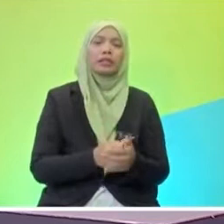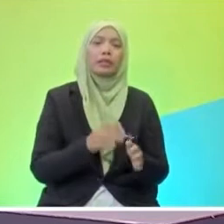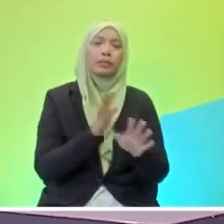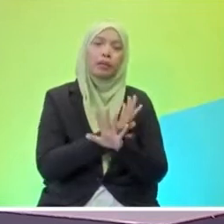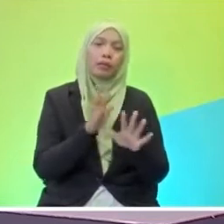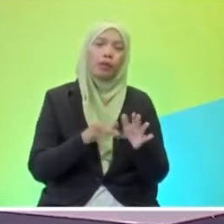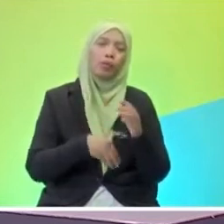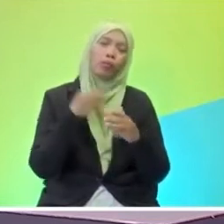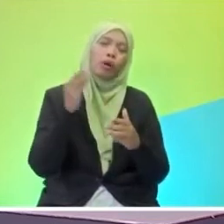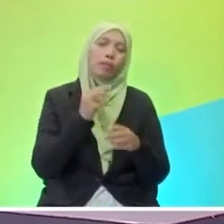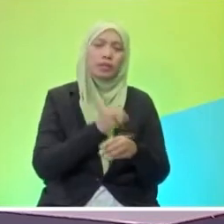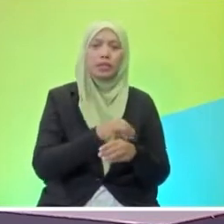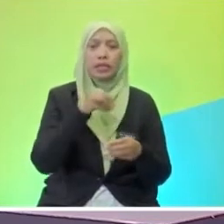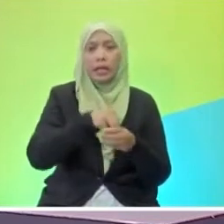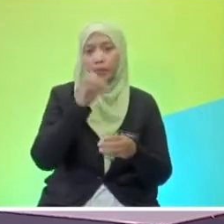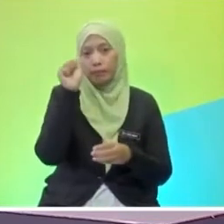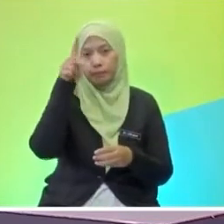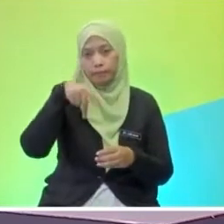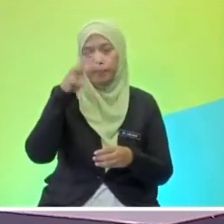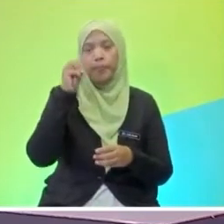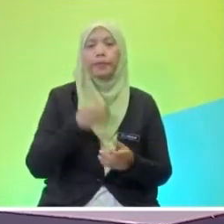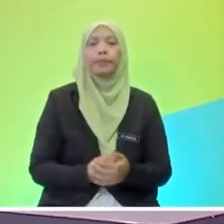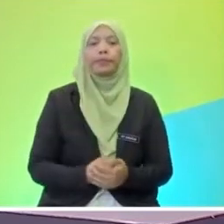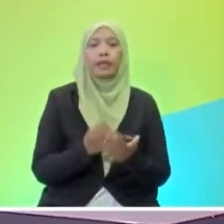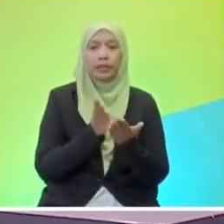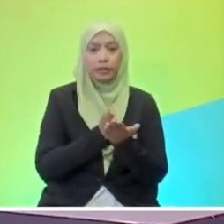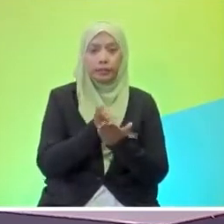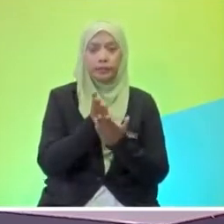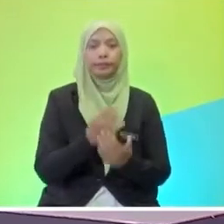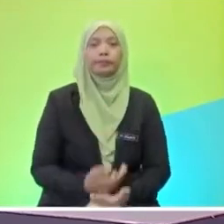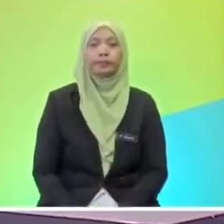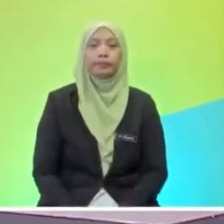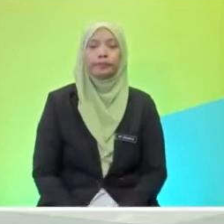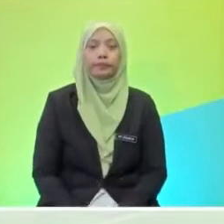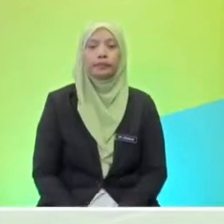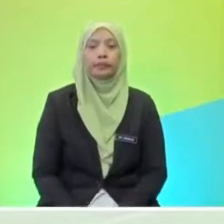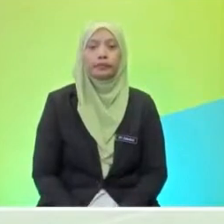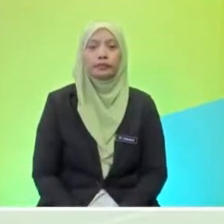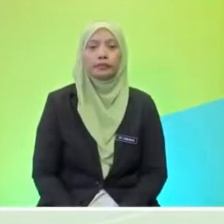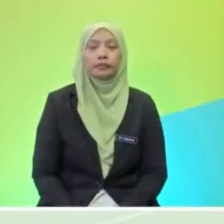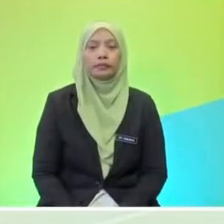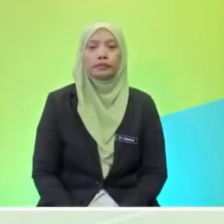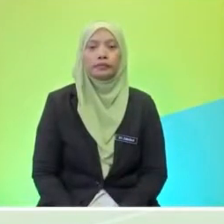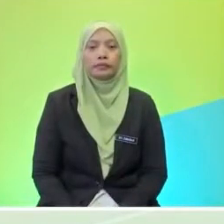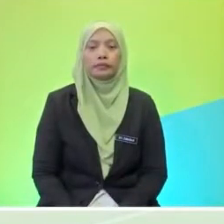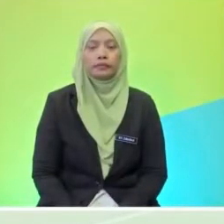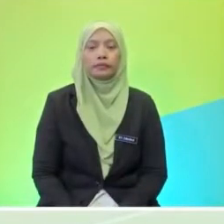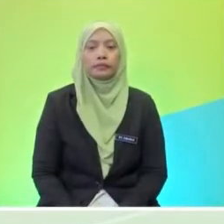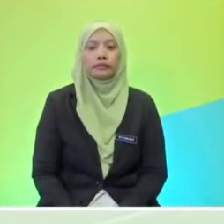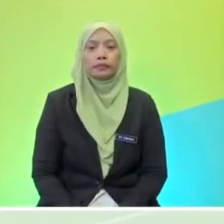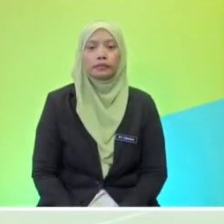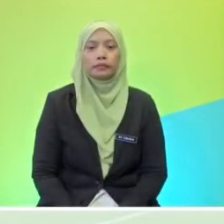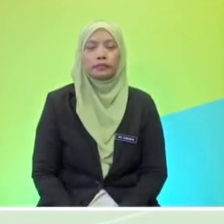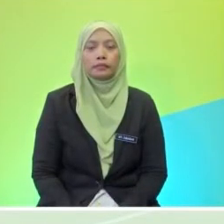masalah SPM nanti Oke nih alat yang direktur untuk bagasi Siapa pejabat pada suhu yang tinggi